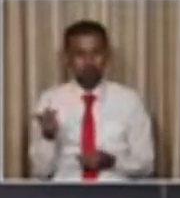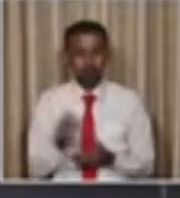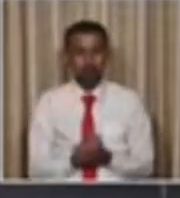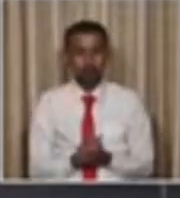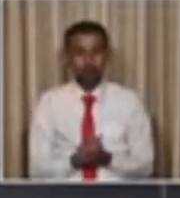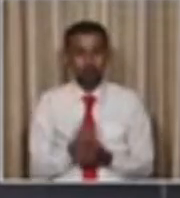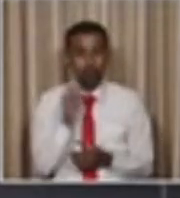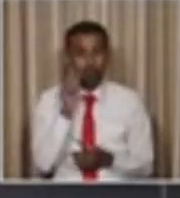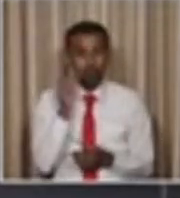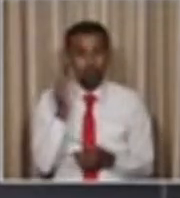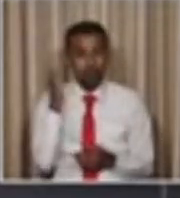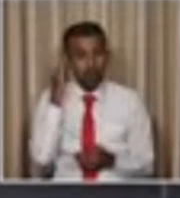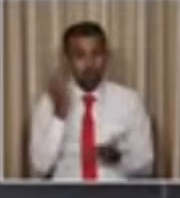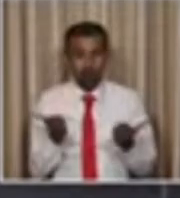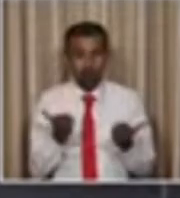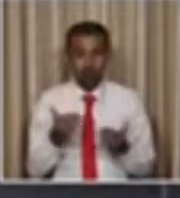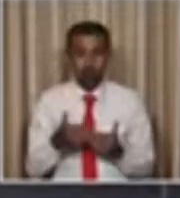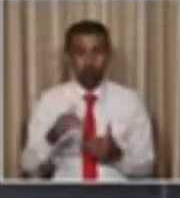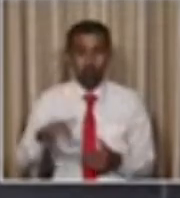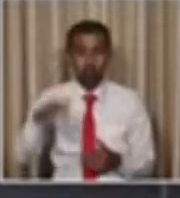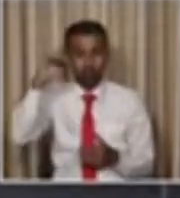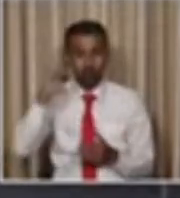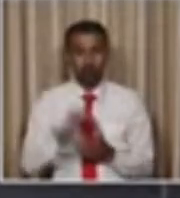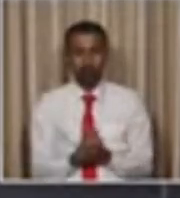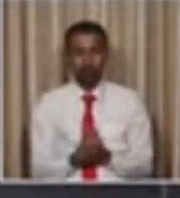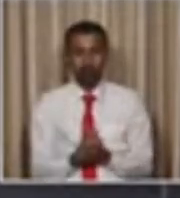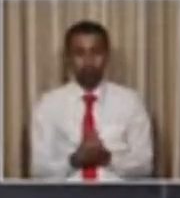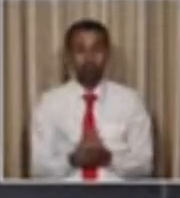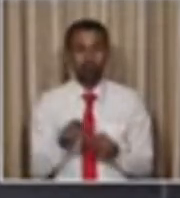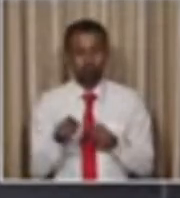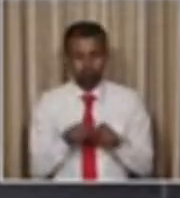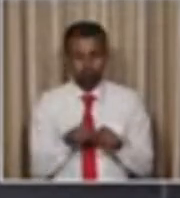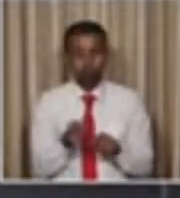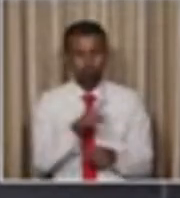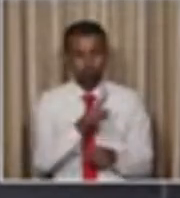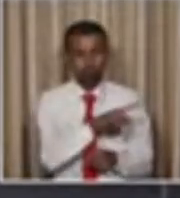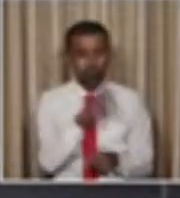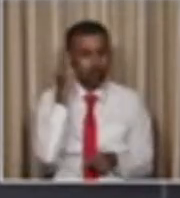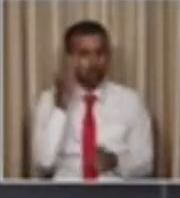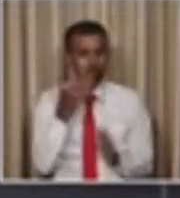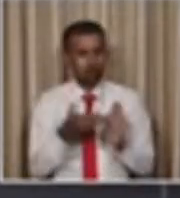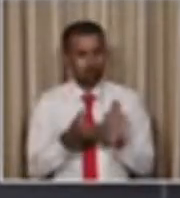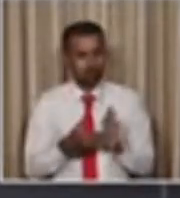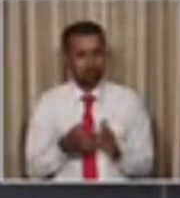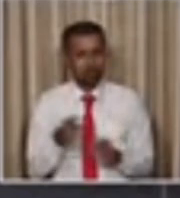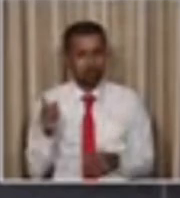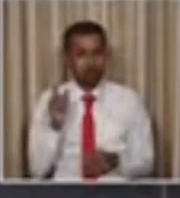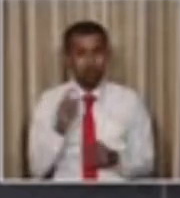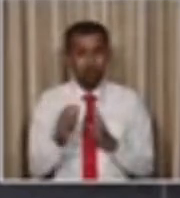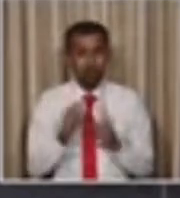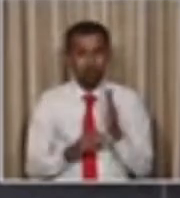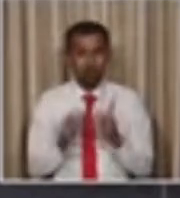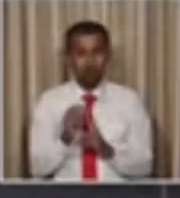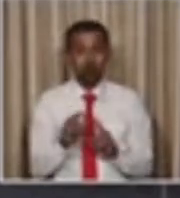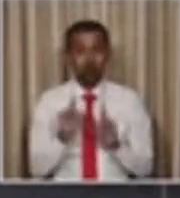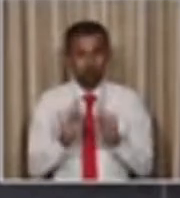මොකද එතුමාගෙත් මේ ගැහණු දරුවා කවදා හරි කාන්තාවක් වෙන හින්දා ඉතින් එතුමා ඒ වගේම අනිත් කාන්තාවන්ට හිරිහැර කරන කොටත් එතුමාගේ මන්ත්‍රීවරු